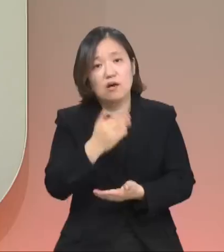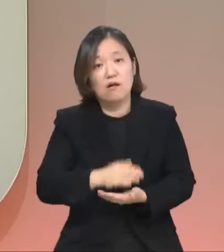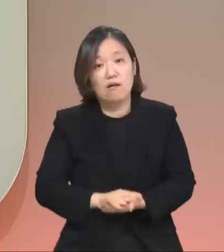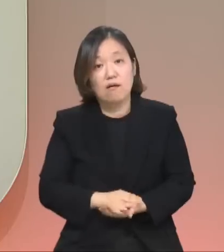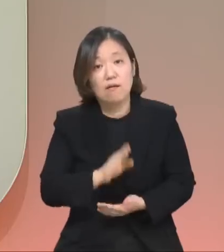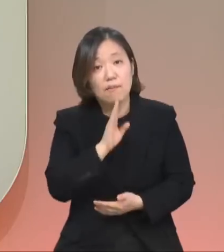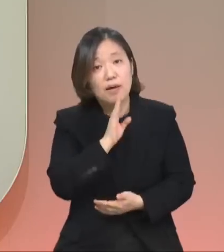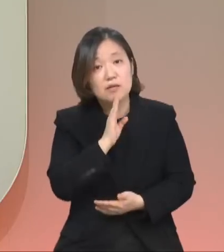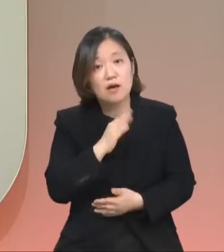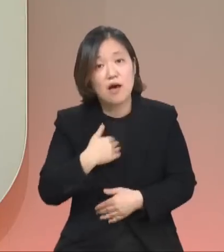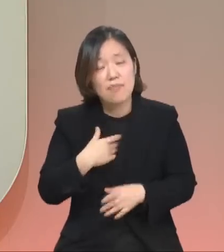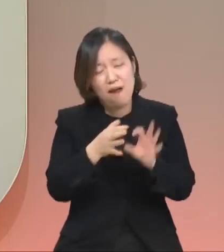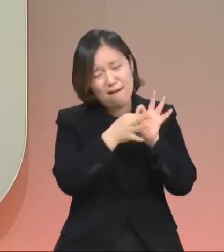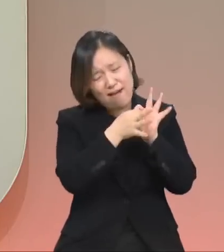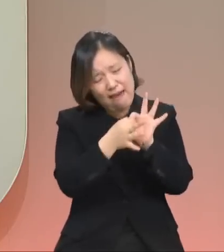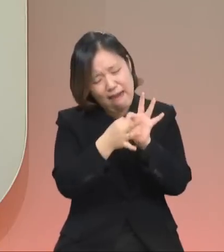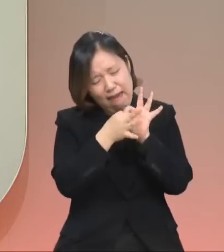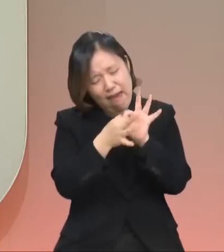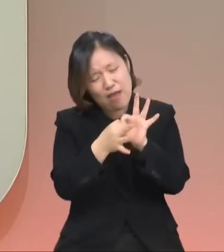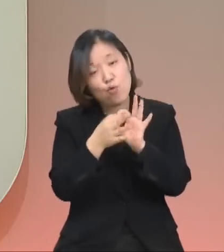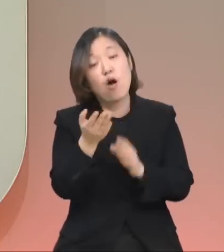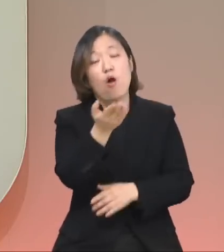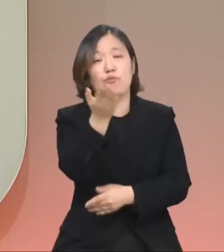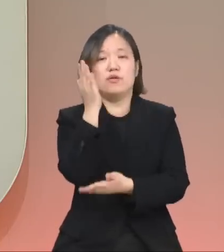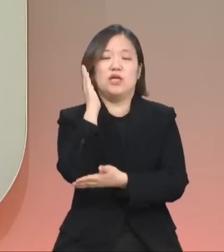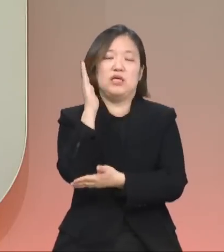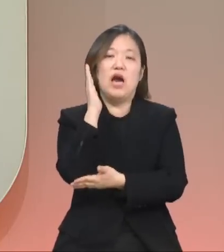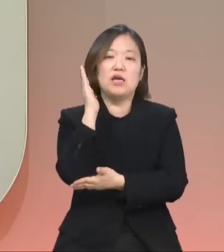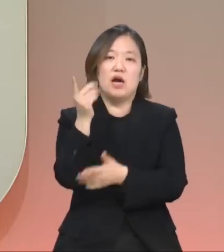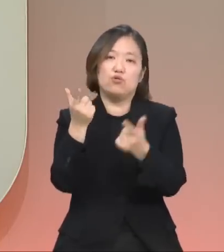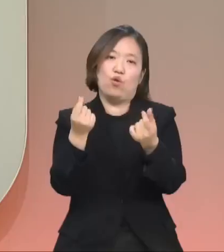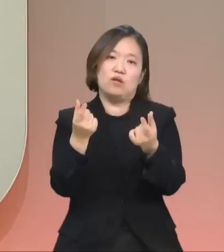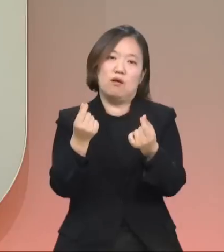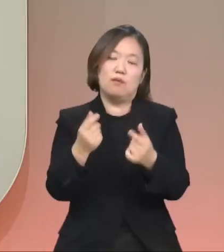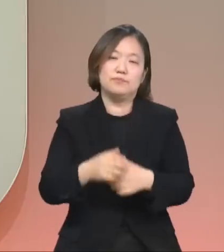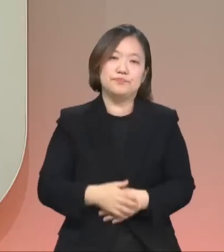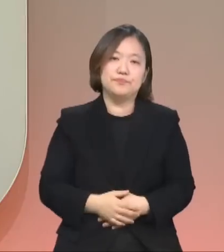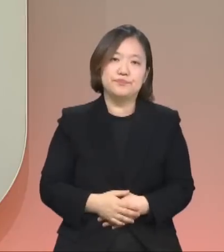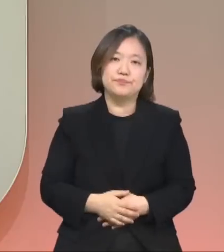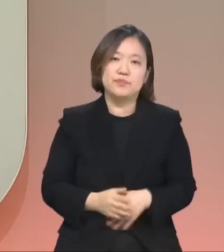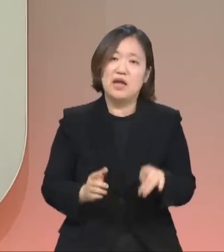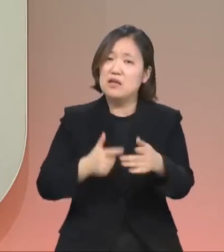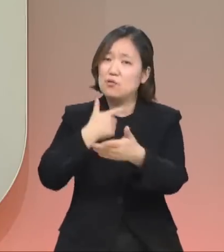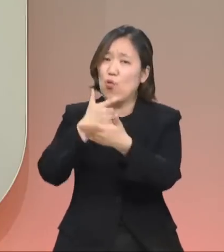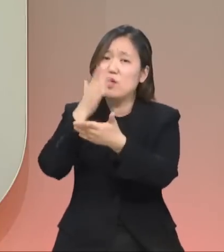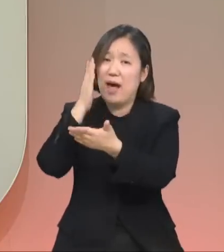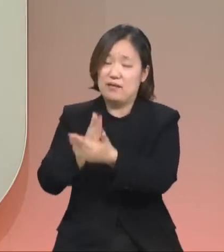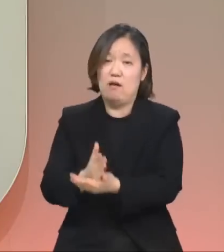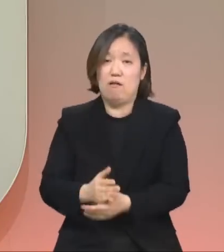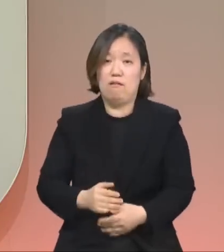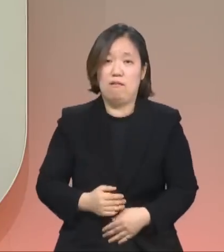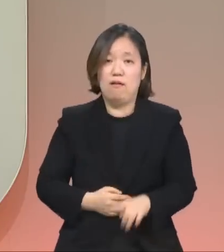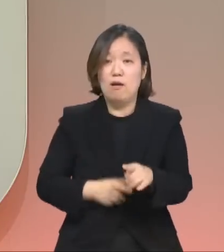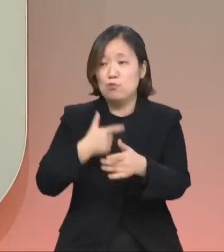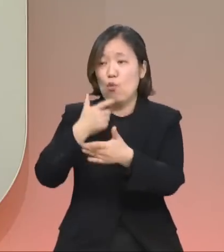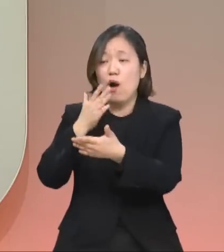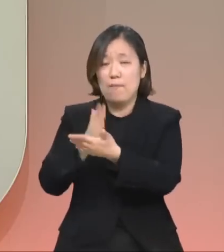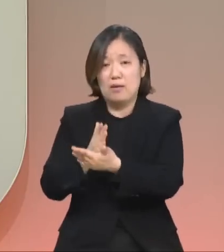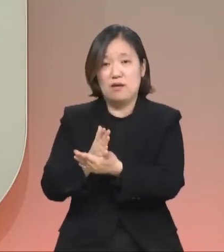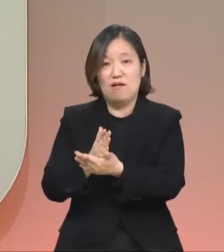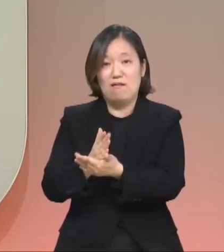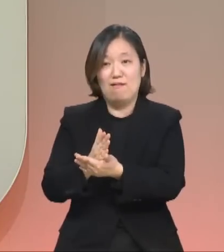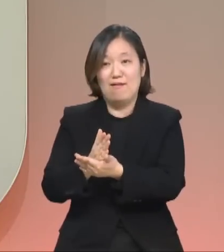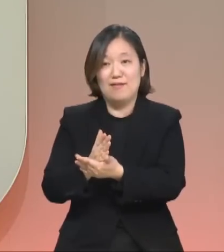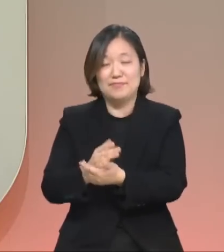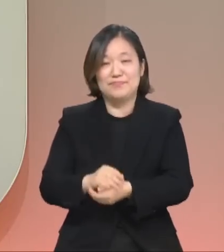반복하면서 이야기하지 않습니까 그렇기 때문에 여러분 속지 마십시오 속으면 안 됩니다